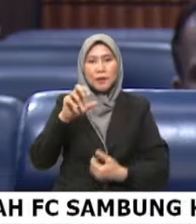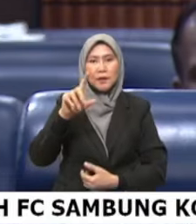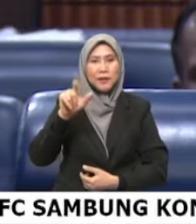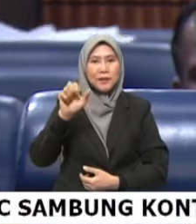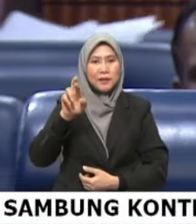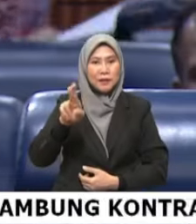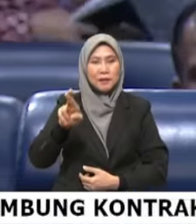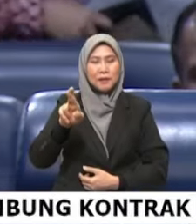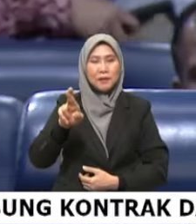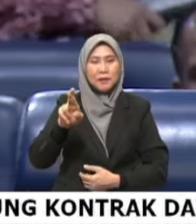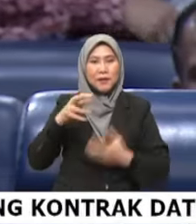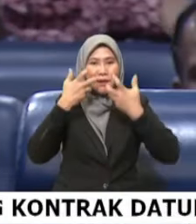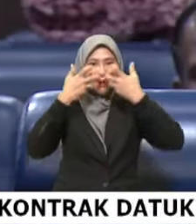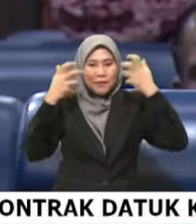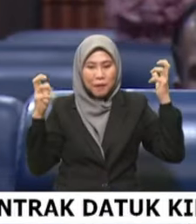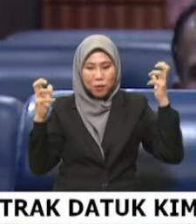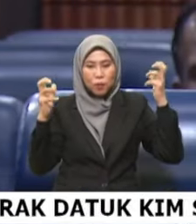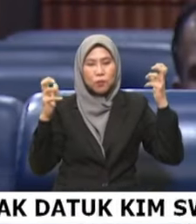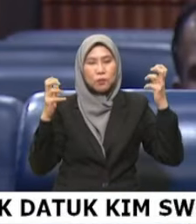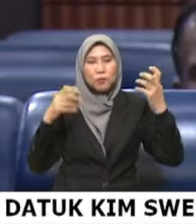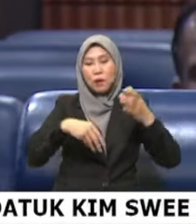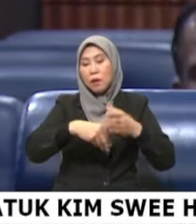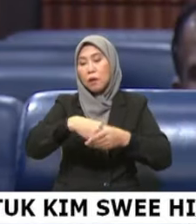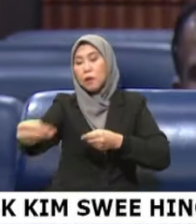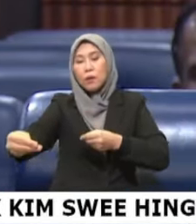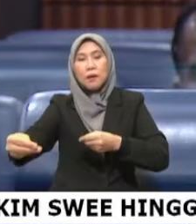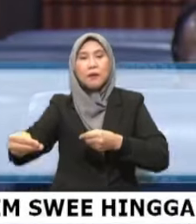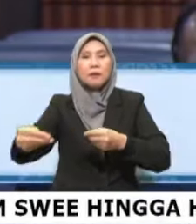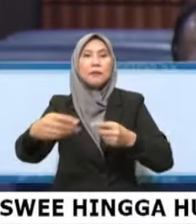Malaya masuk ke kawasan kampung dan